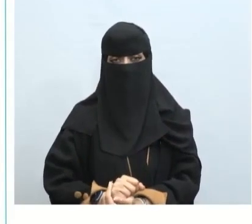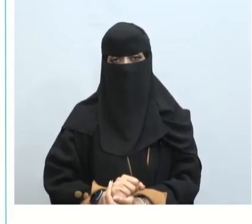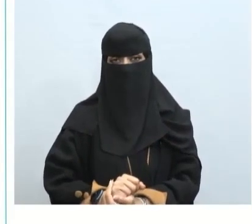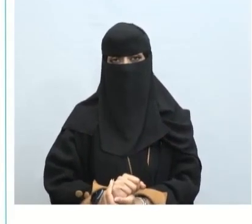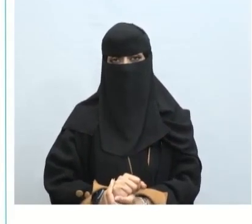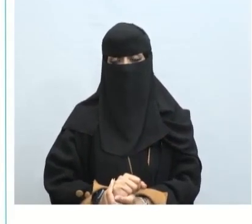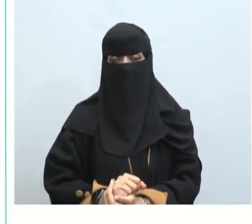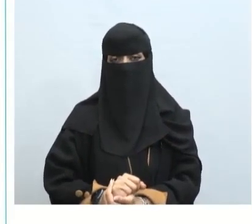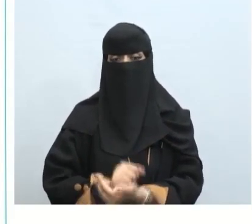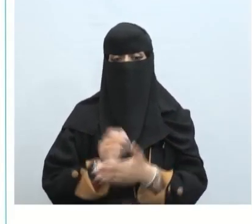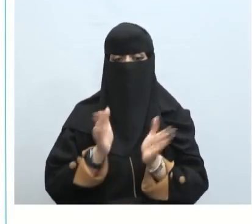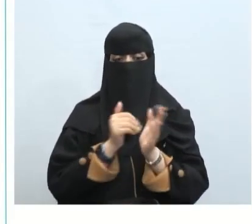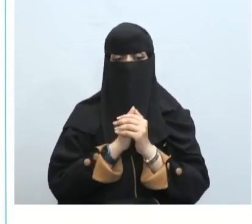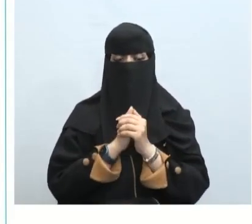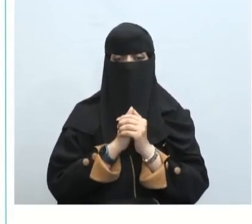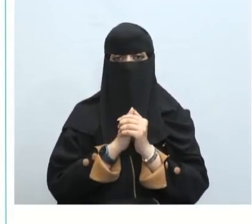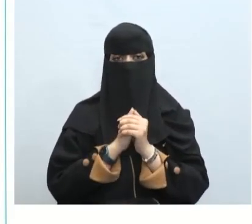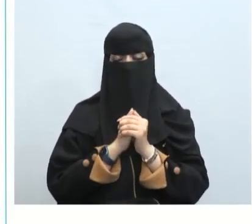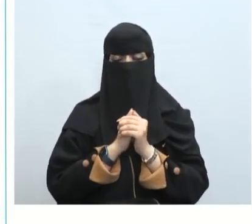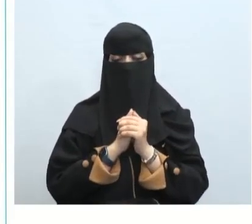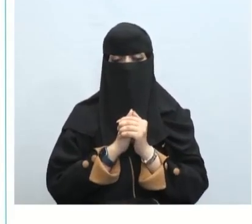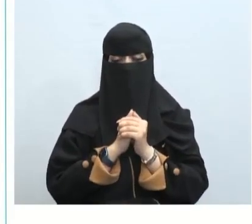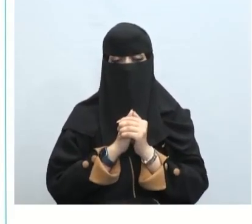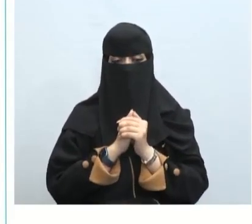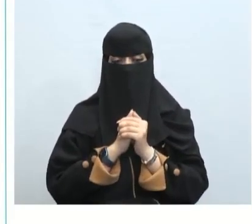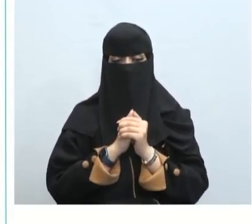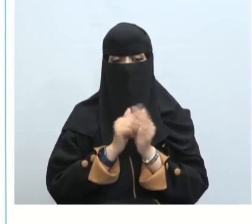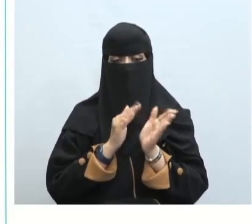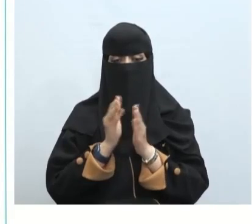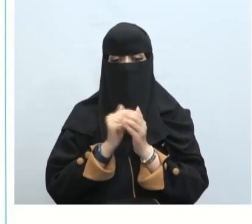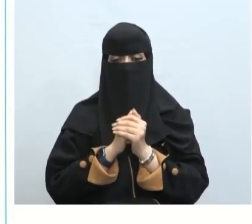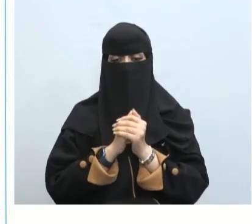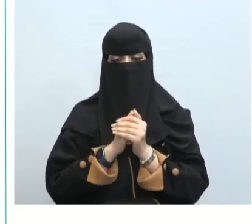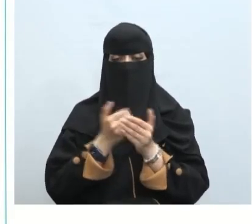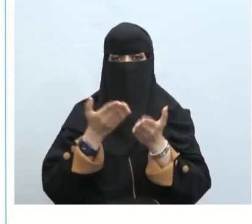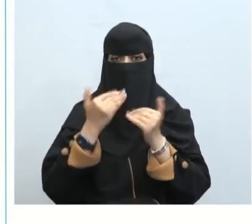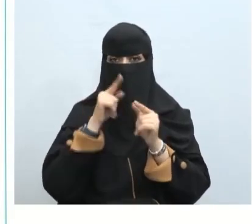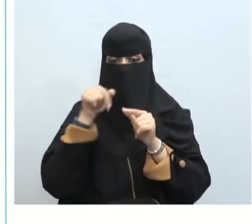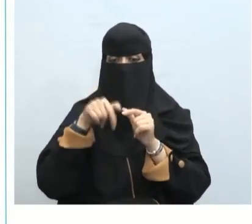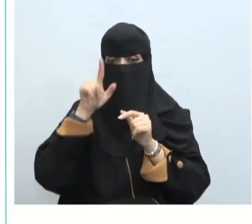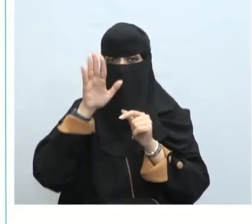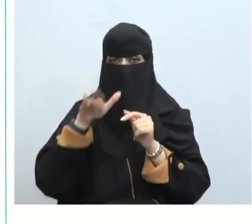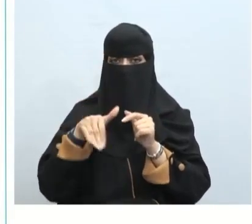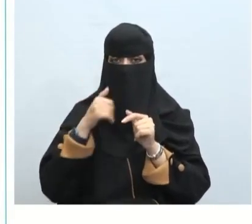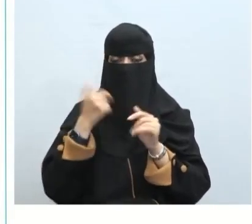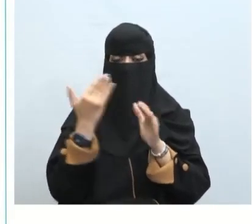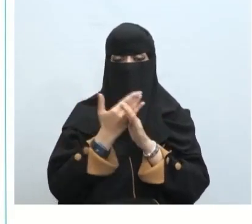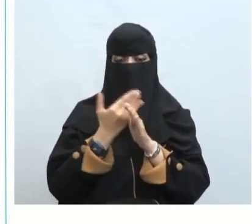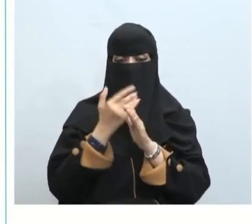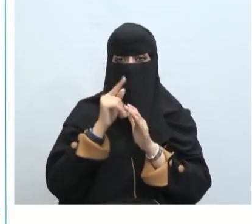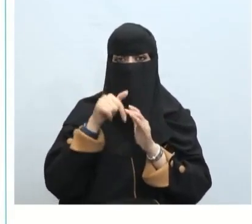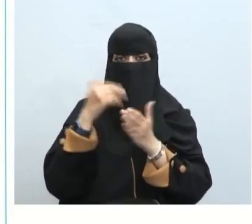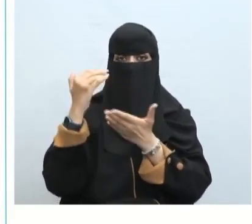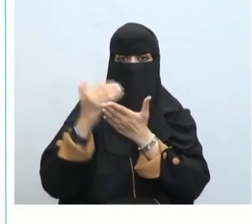بعض مخرجات التعليم لفرص العمل المتاحه الموجوده في السوق هذه